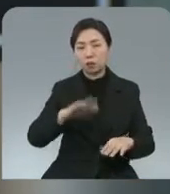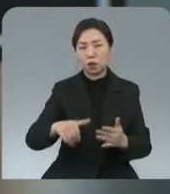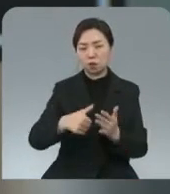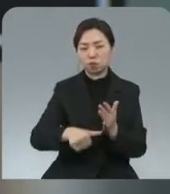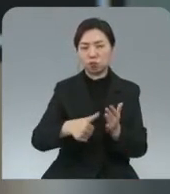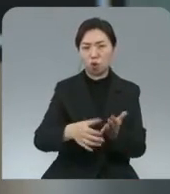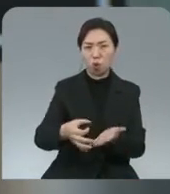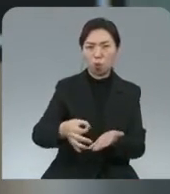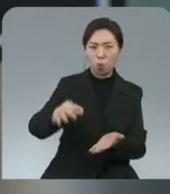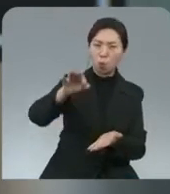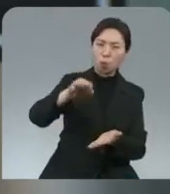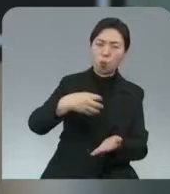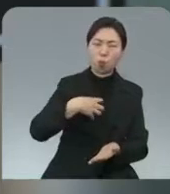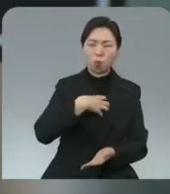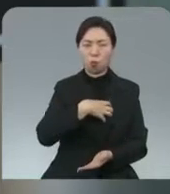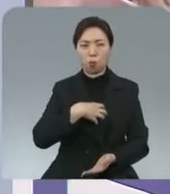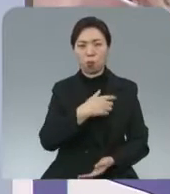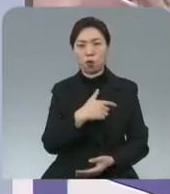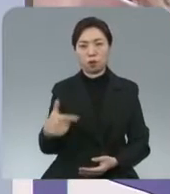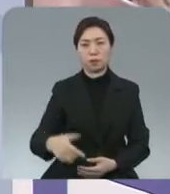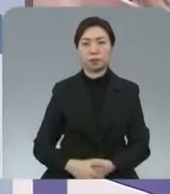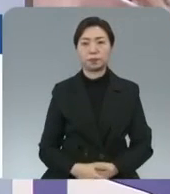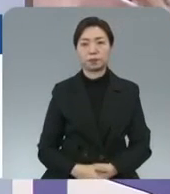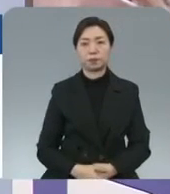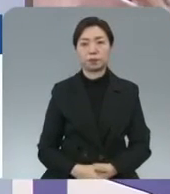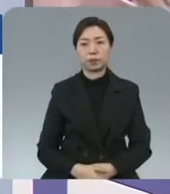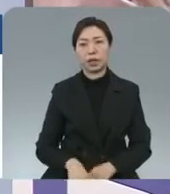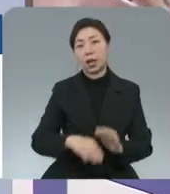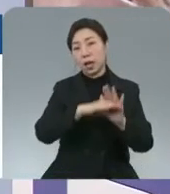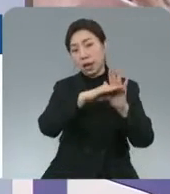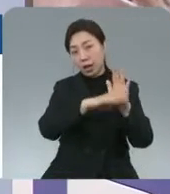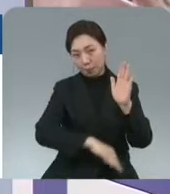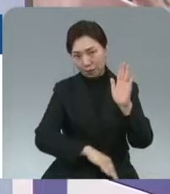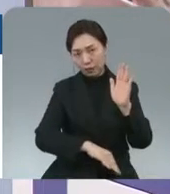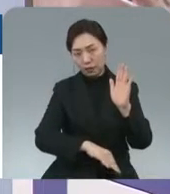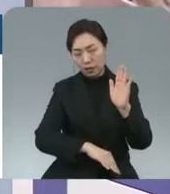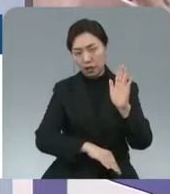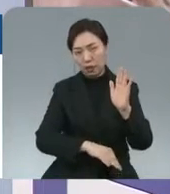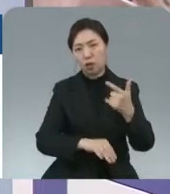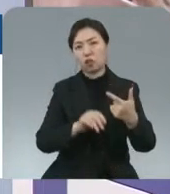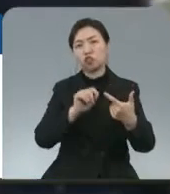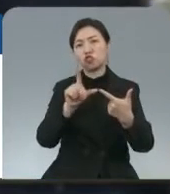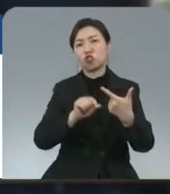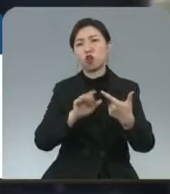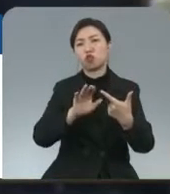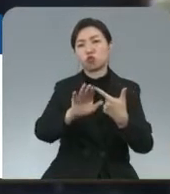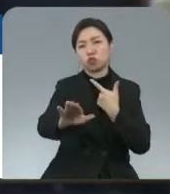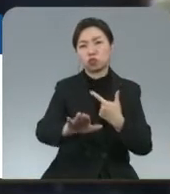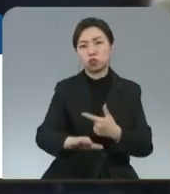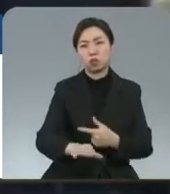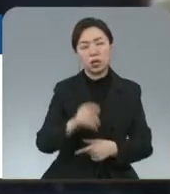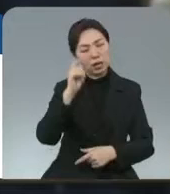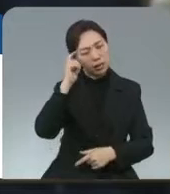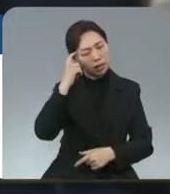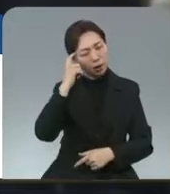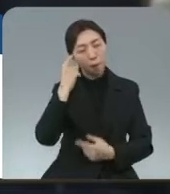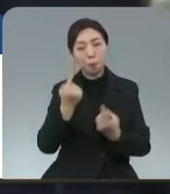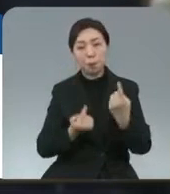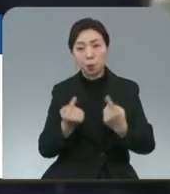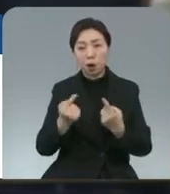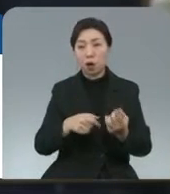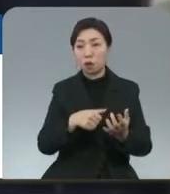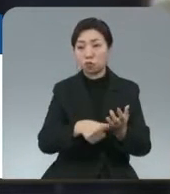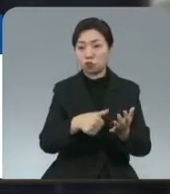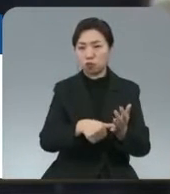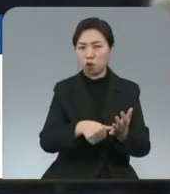金也从100万韩元增至150万韩元。在 1.3 万亿韩元防疫预算中，包括